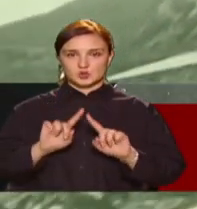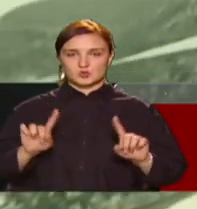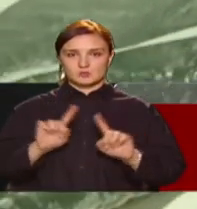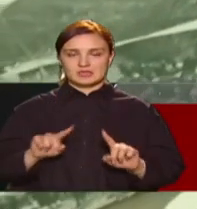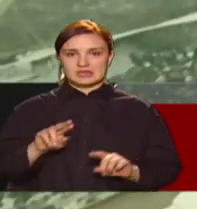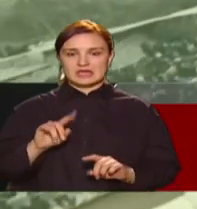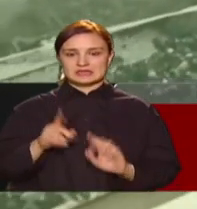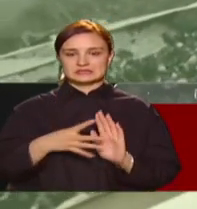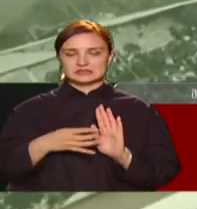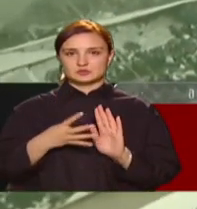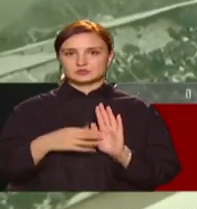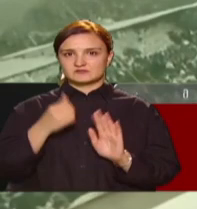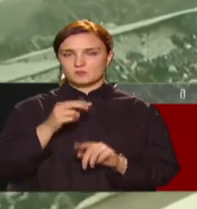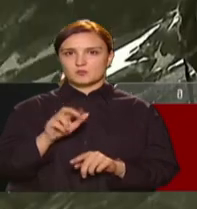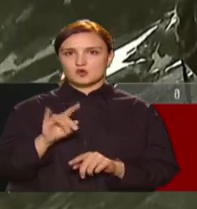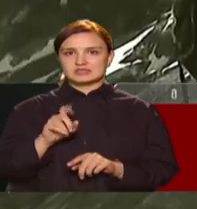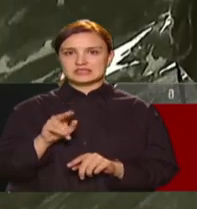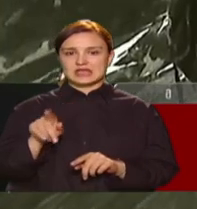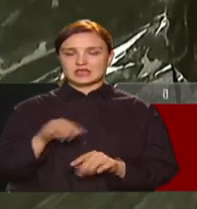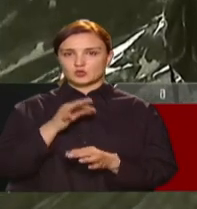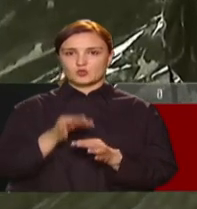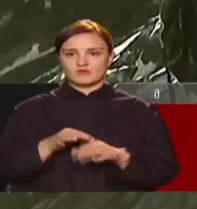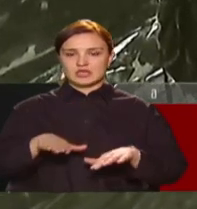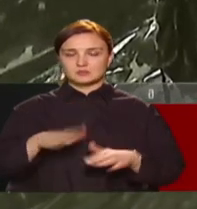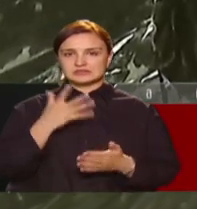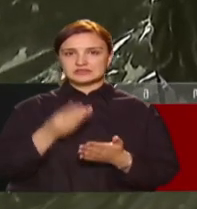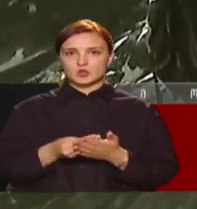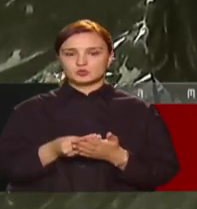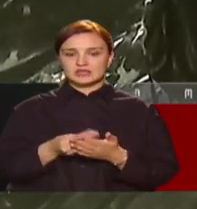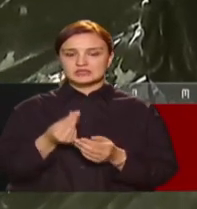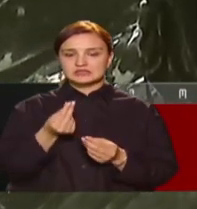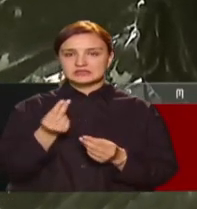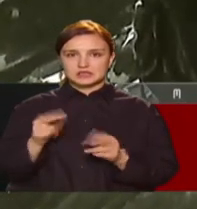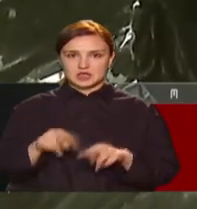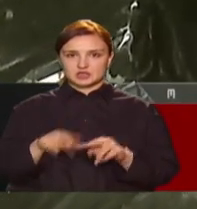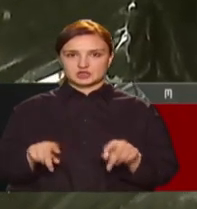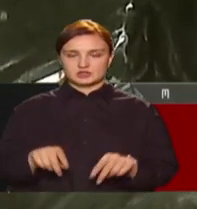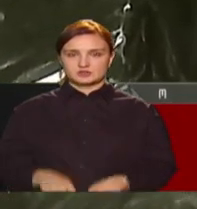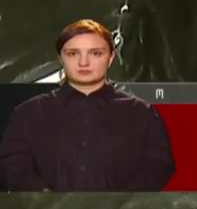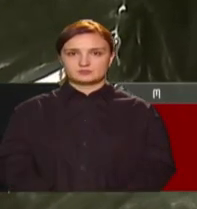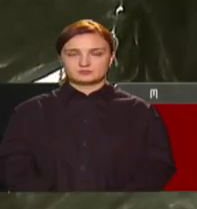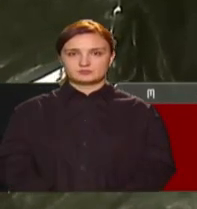1980 წელს ბორის კახიანის თაოსნობით ადგილობრივებმა საკუთარი სახსრებით ააშენეს.